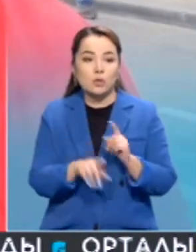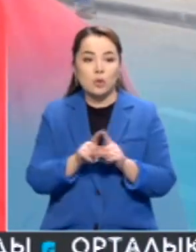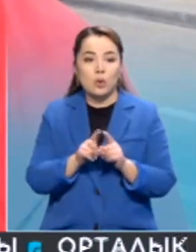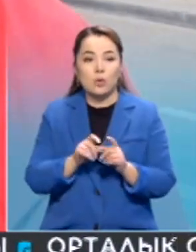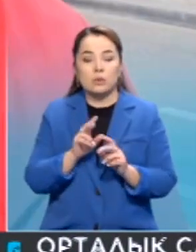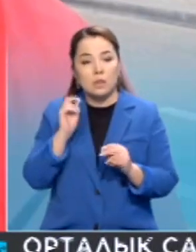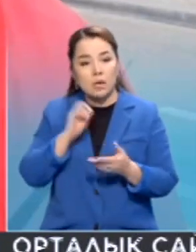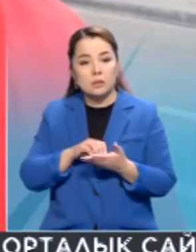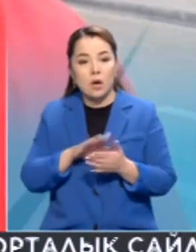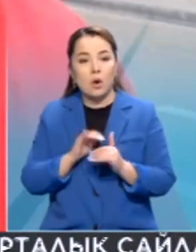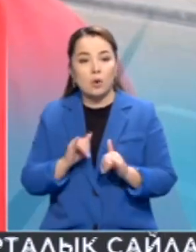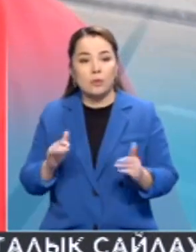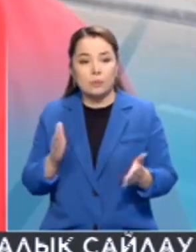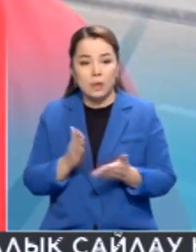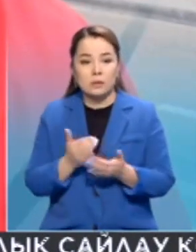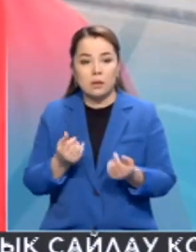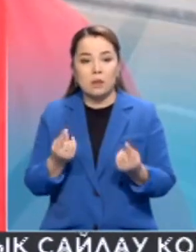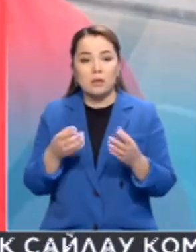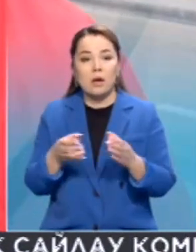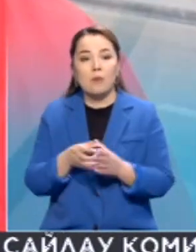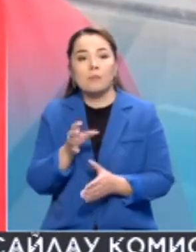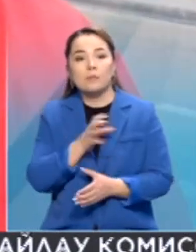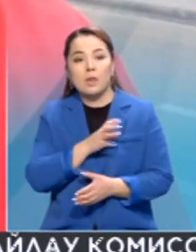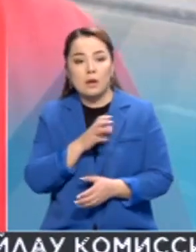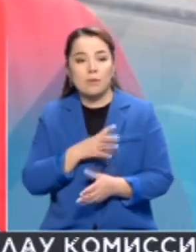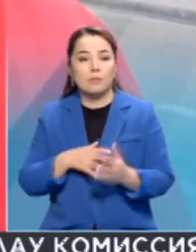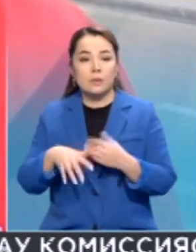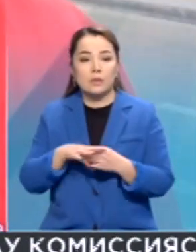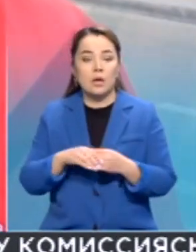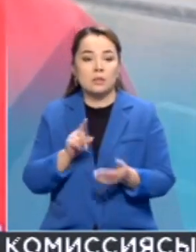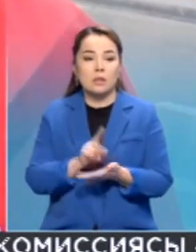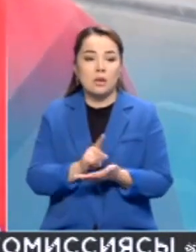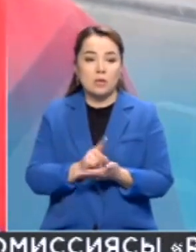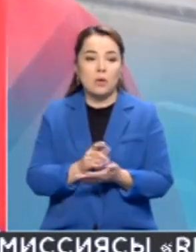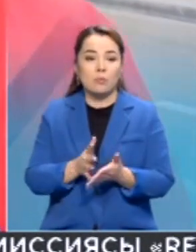жетпейді. Байларға, алпауыт компанияларға сән салтанат салығын көбейту керек.